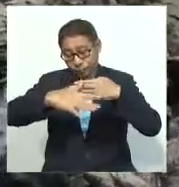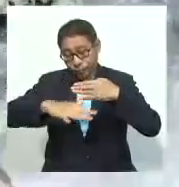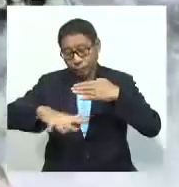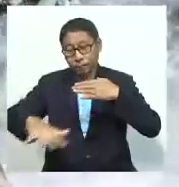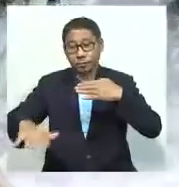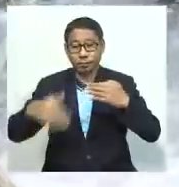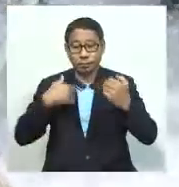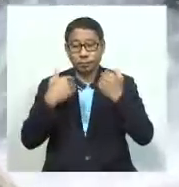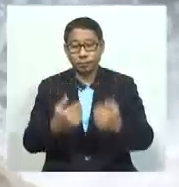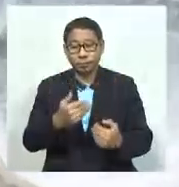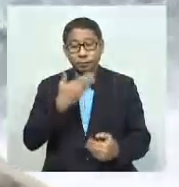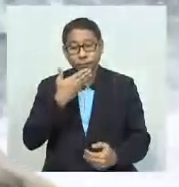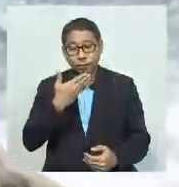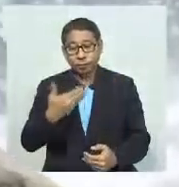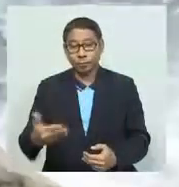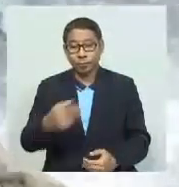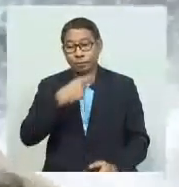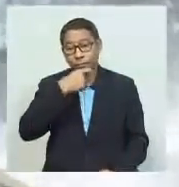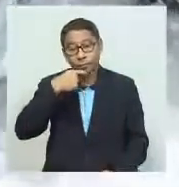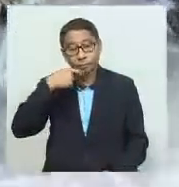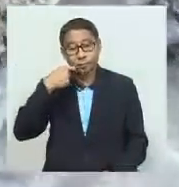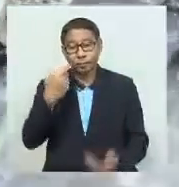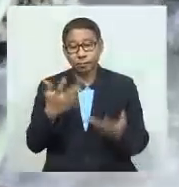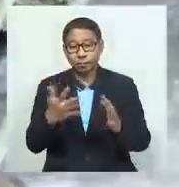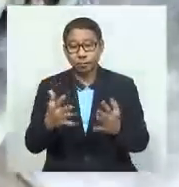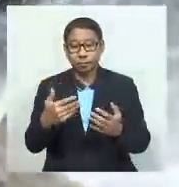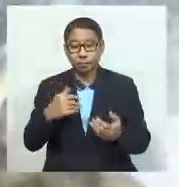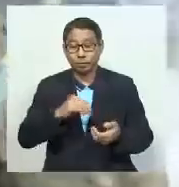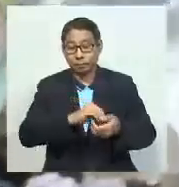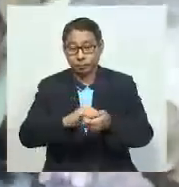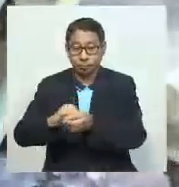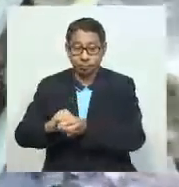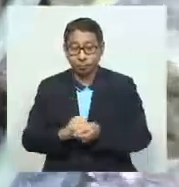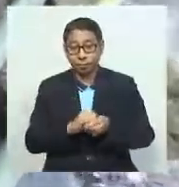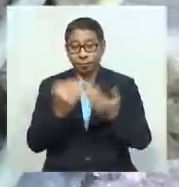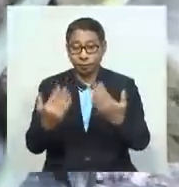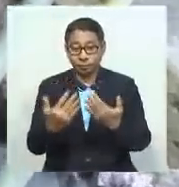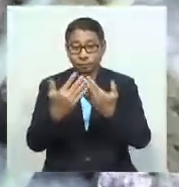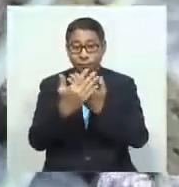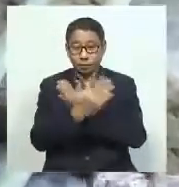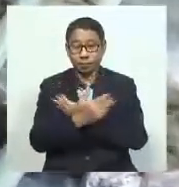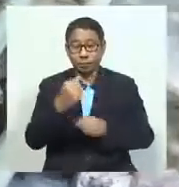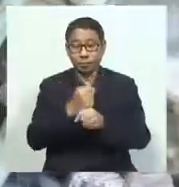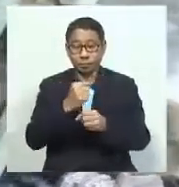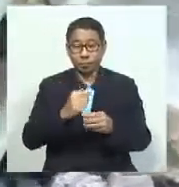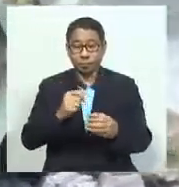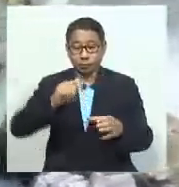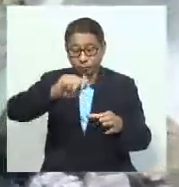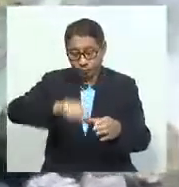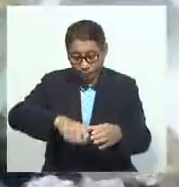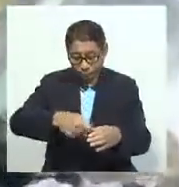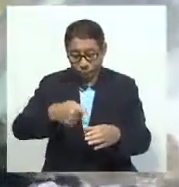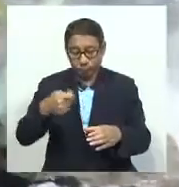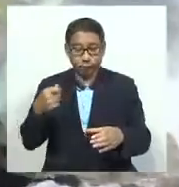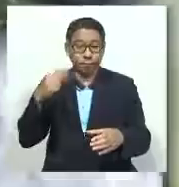ไหลออกมาตลอดเวลาไม่มีเวลาแห้งเลยนะคะโดยร่วมกันปรับพื้นที่เพื่อเป็นสถานที่ประกอบพิธีพลีกรรมตัก